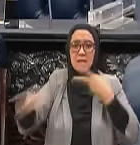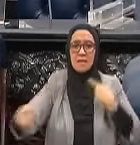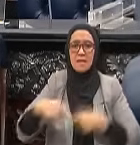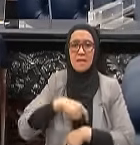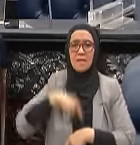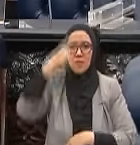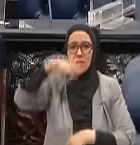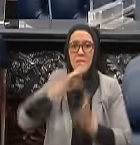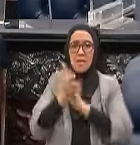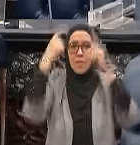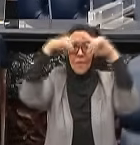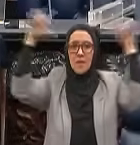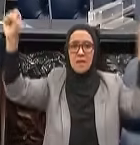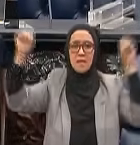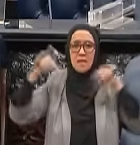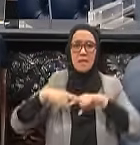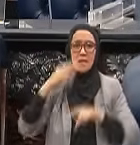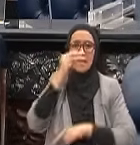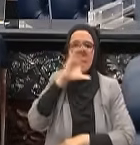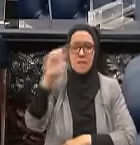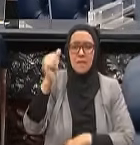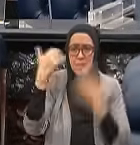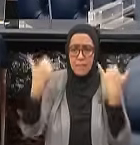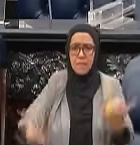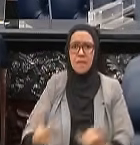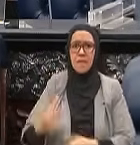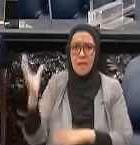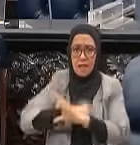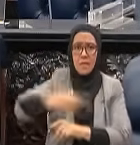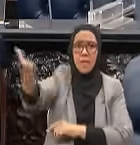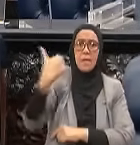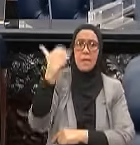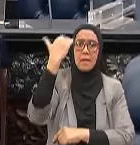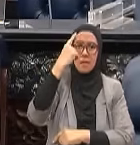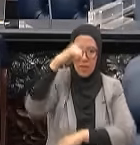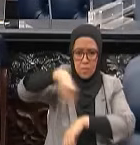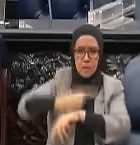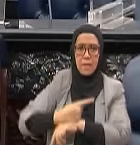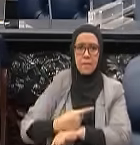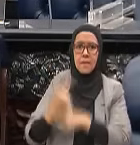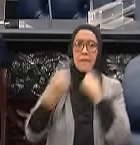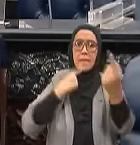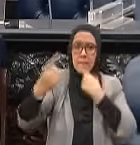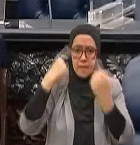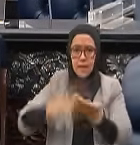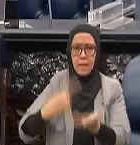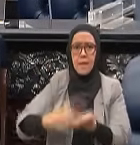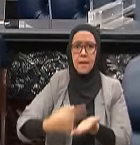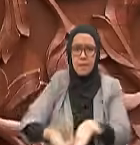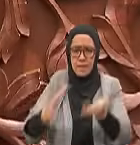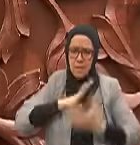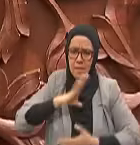coba satu jam kita berbincang di apa bicara apa program kita bincangkan kasih